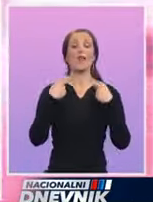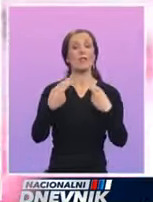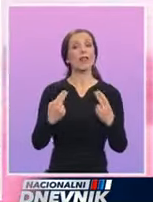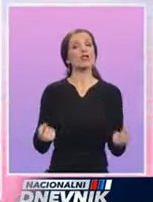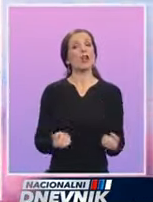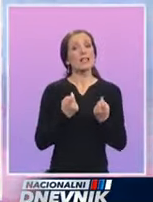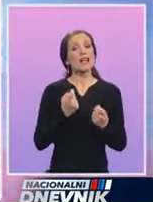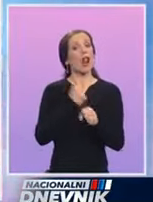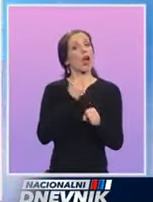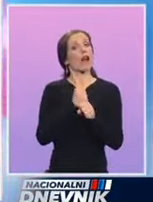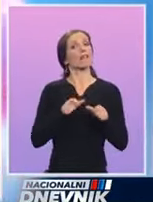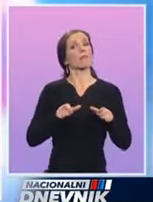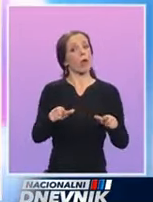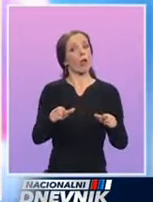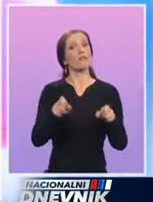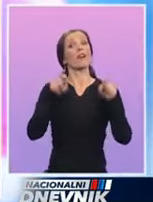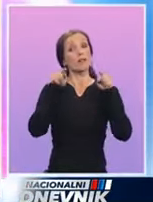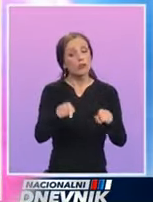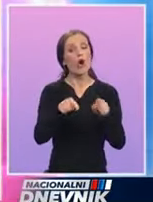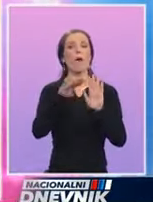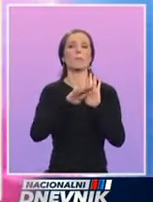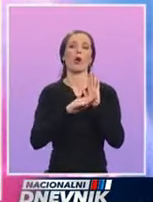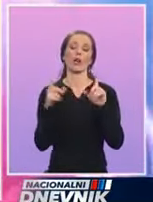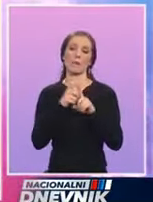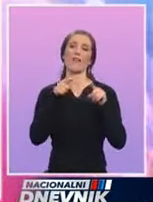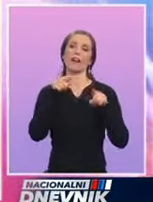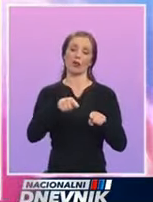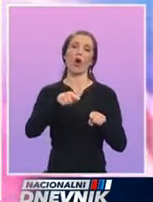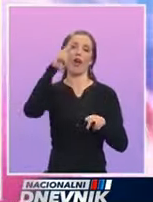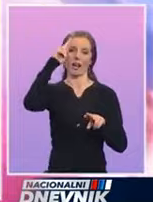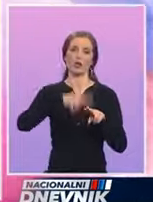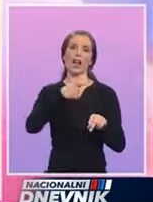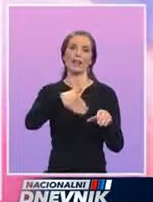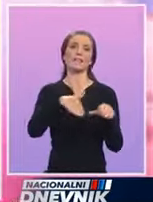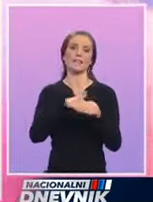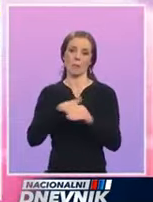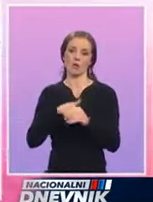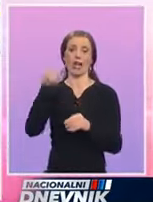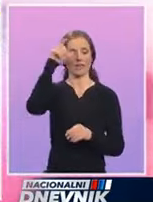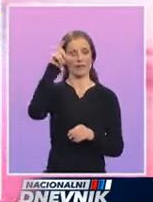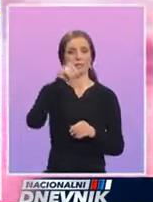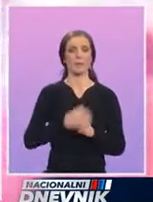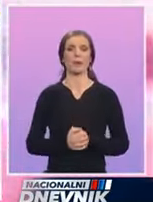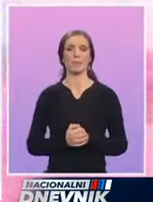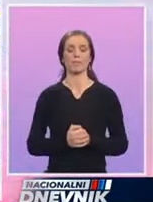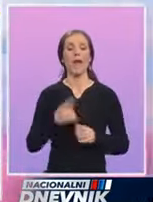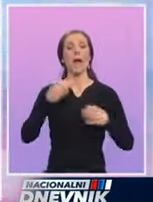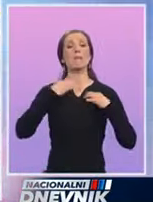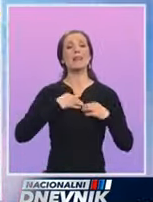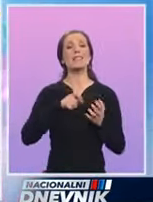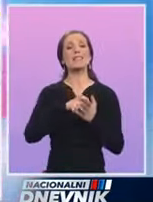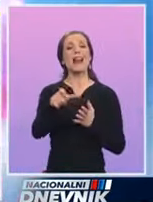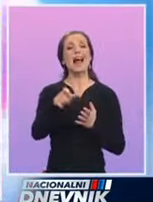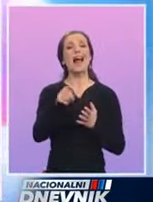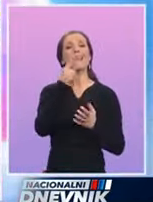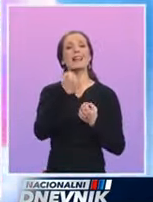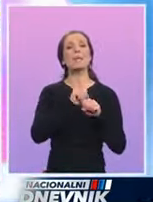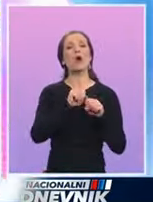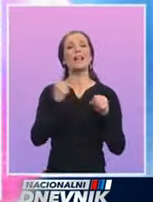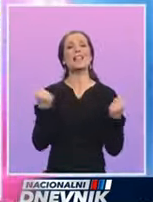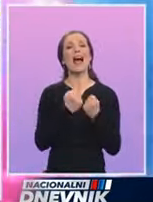da se baviš poljoprivredom. To je program Dveri, to je rešenje za zapošljavanje Srbije. Predsednik stranke Demokratske akcije